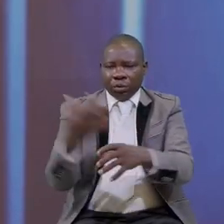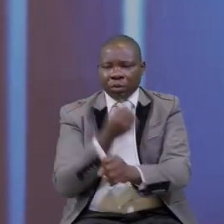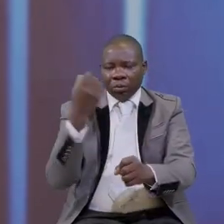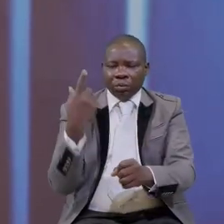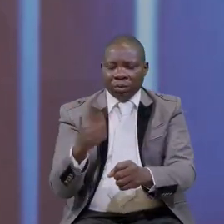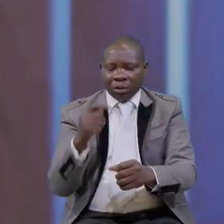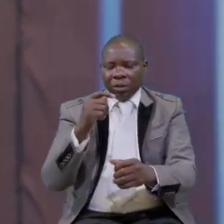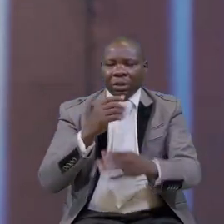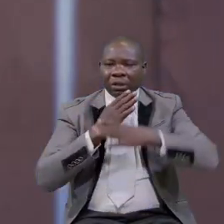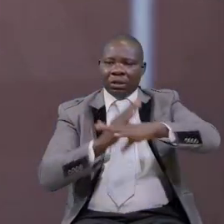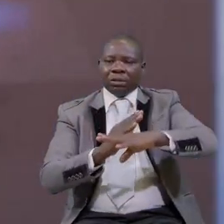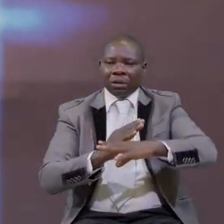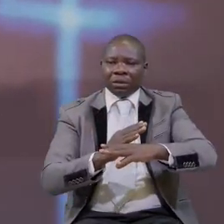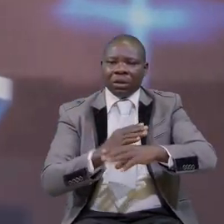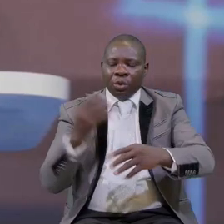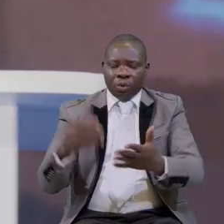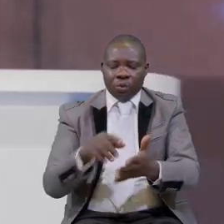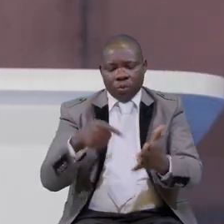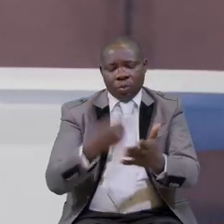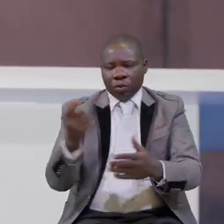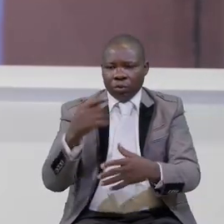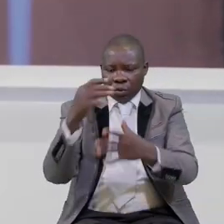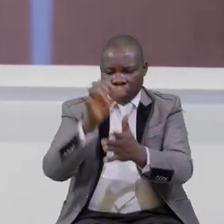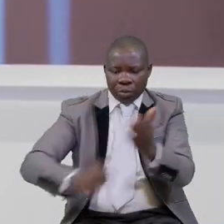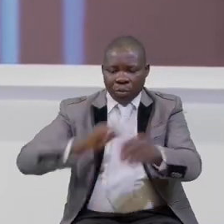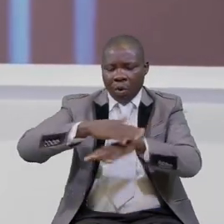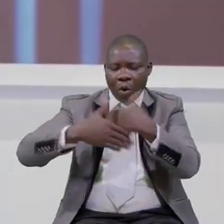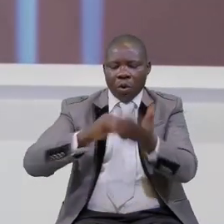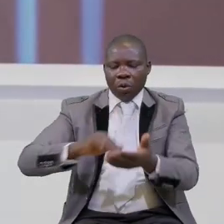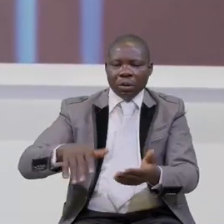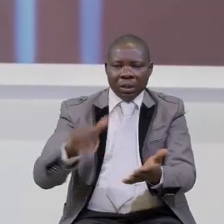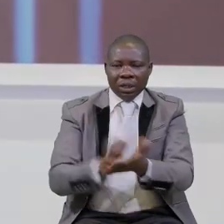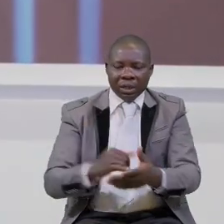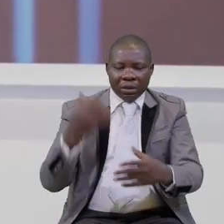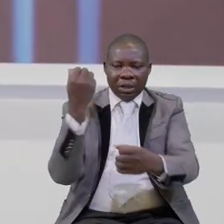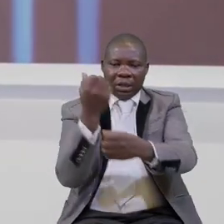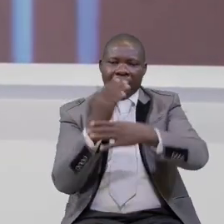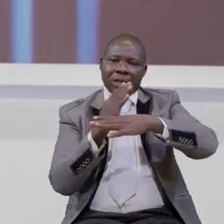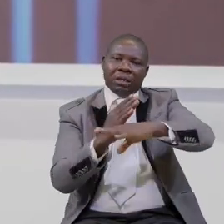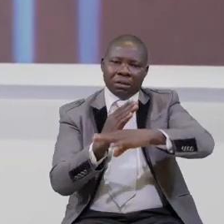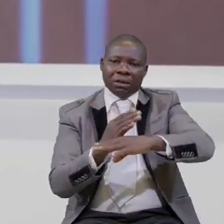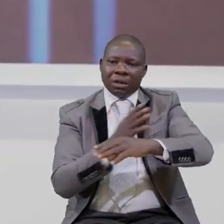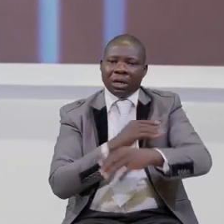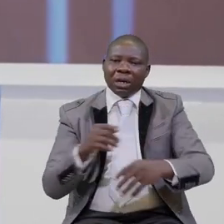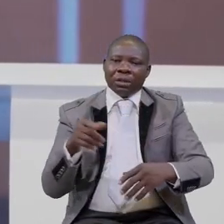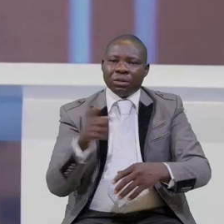d'achoppement, une fois que tu ôtes tous ces pierres d'achoppement, d'obstacles,